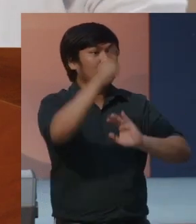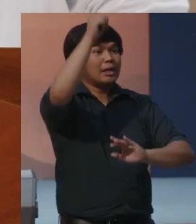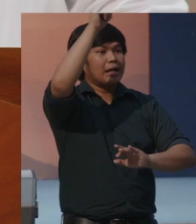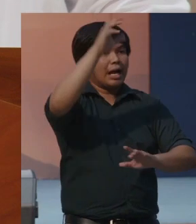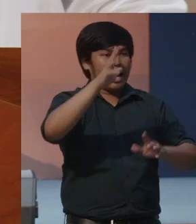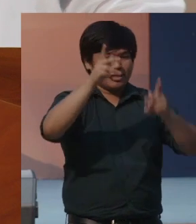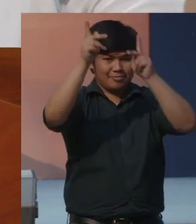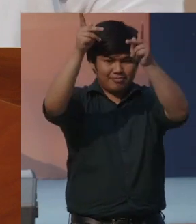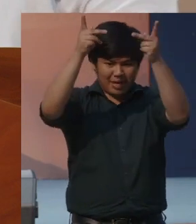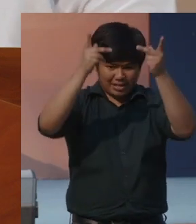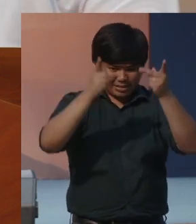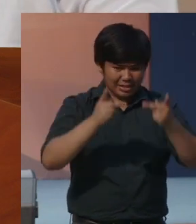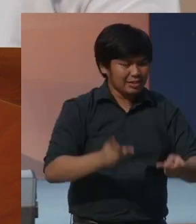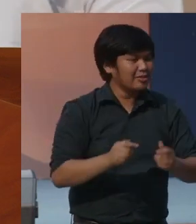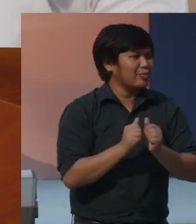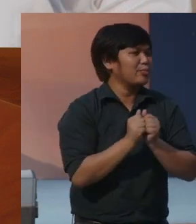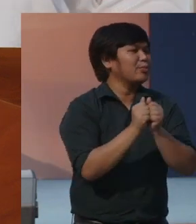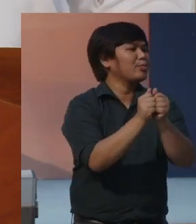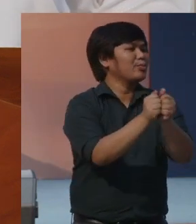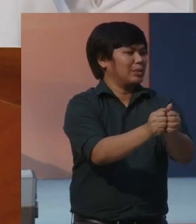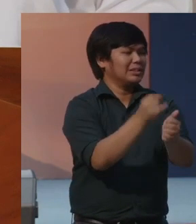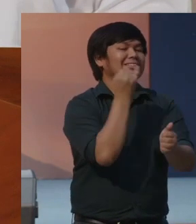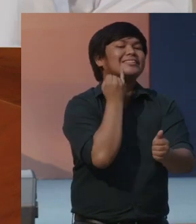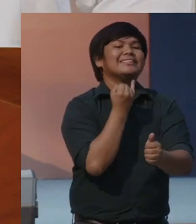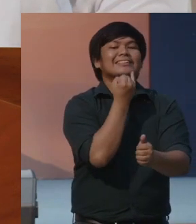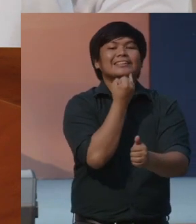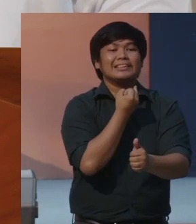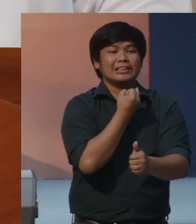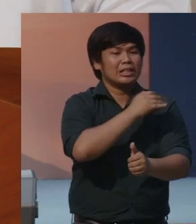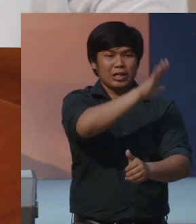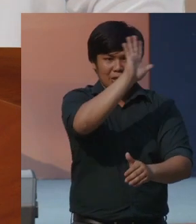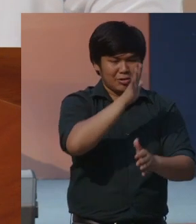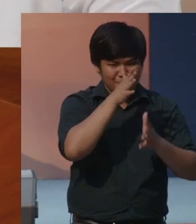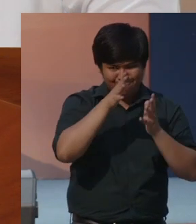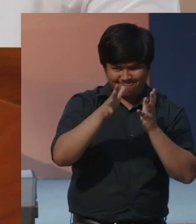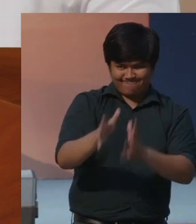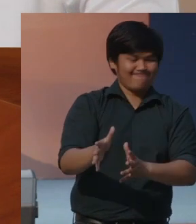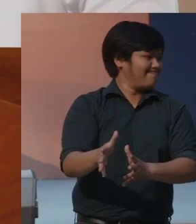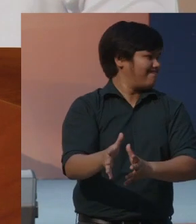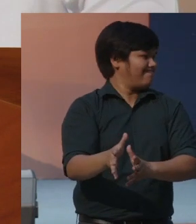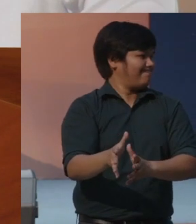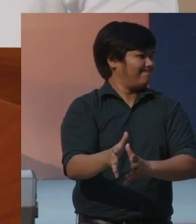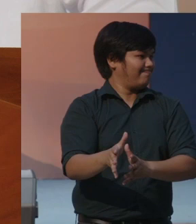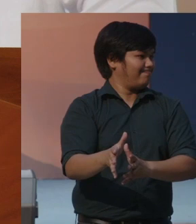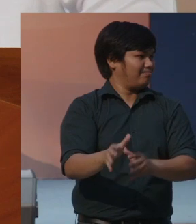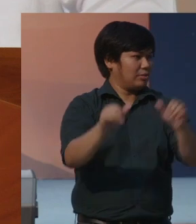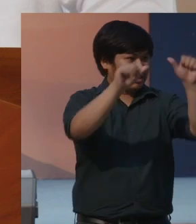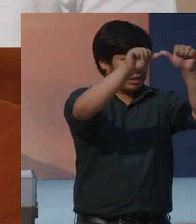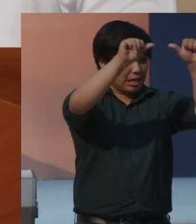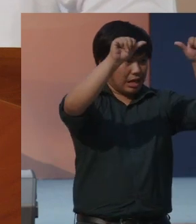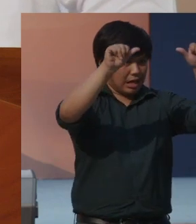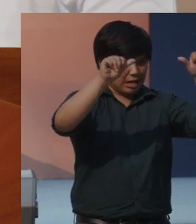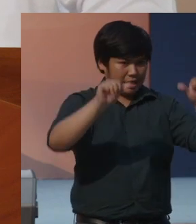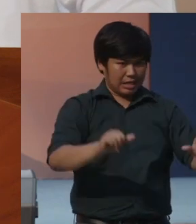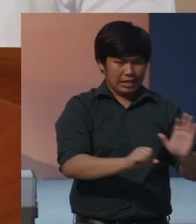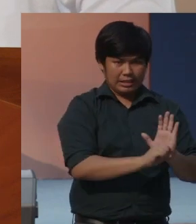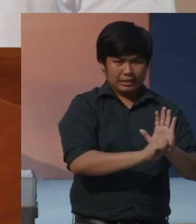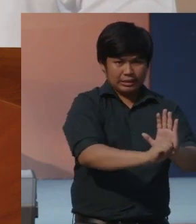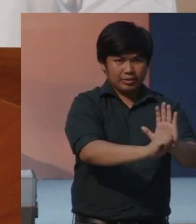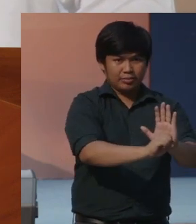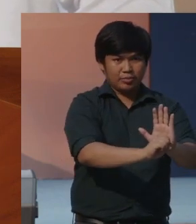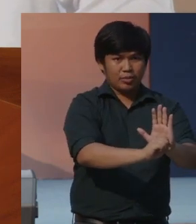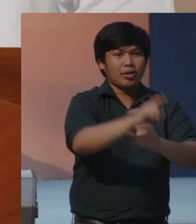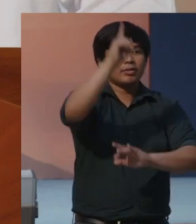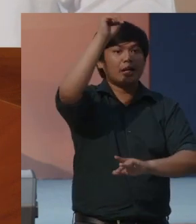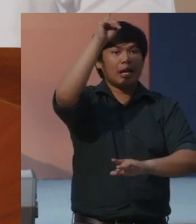presensya at ang kanyang pangako. Yung ark ay simbolo ng kanyang presensya.